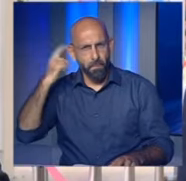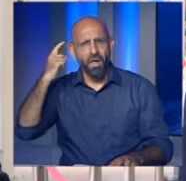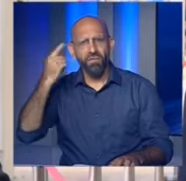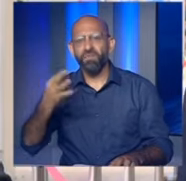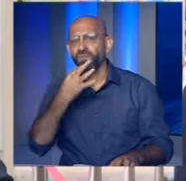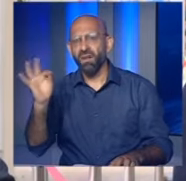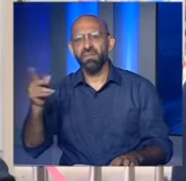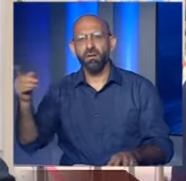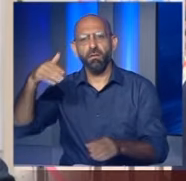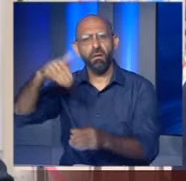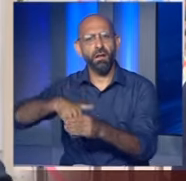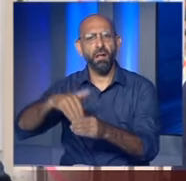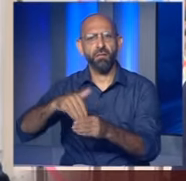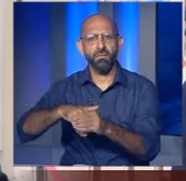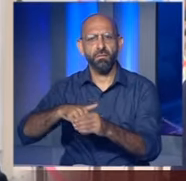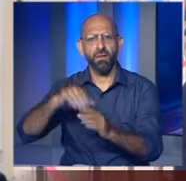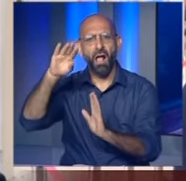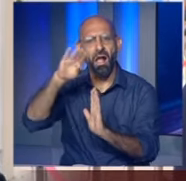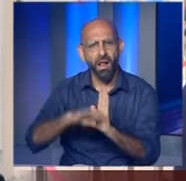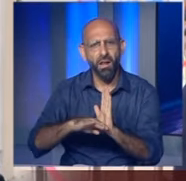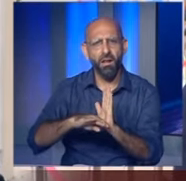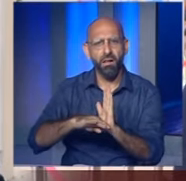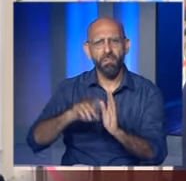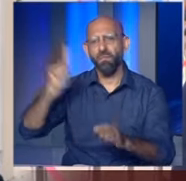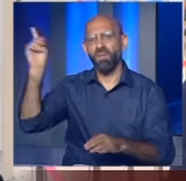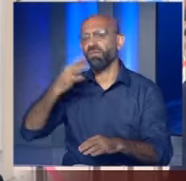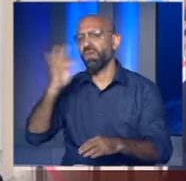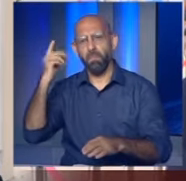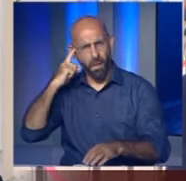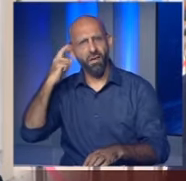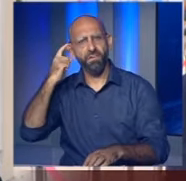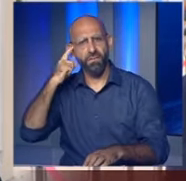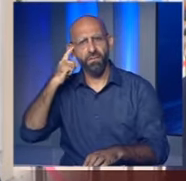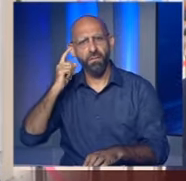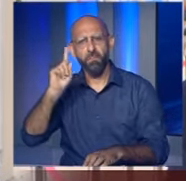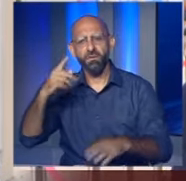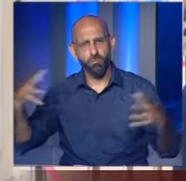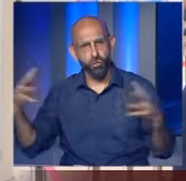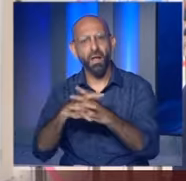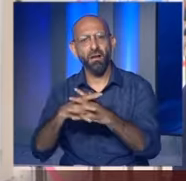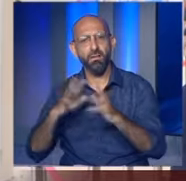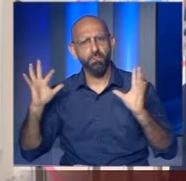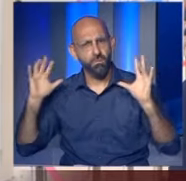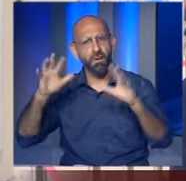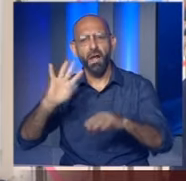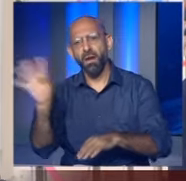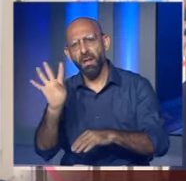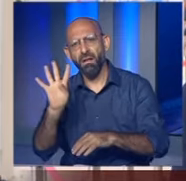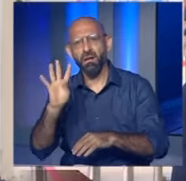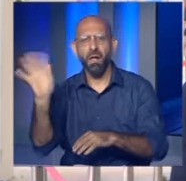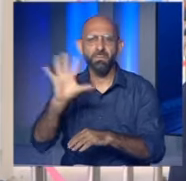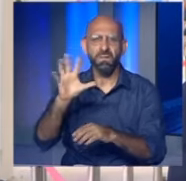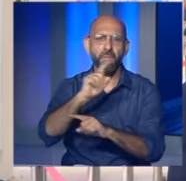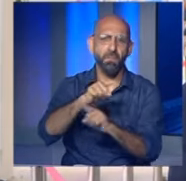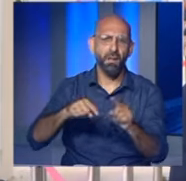الجيد نحن نعرف ان الناخبين الفرنسيين في لبنان ينتخبون بشكل اقل من الناخبين في فرنسا